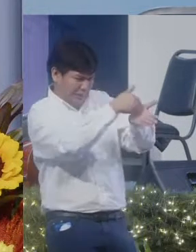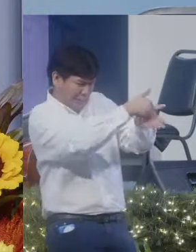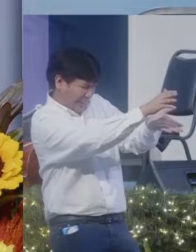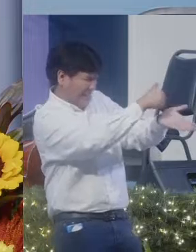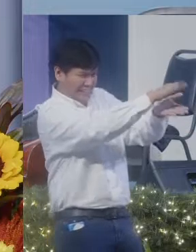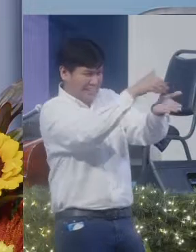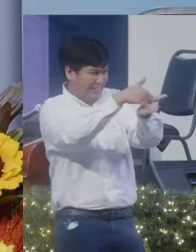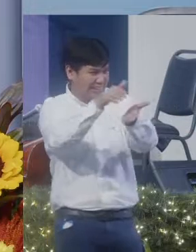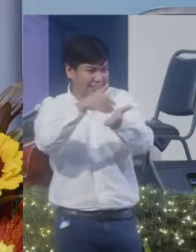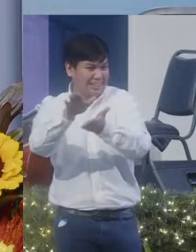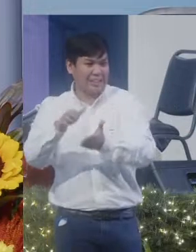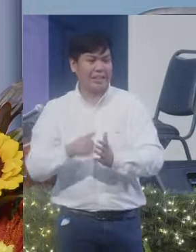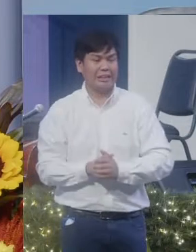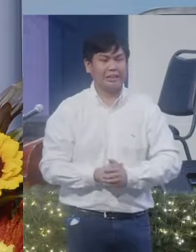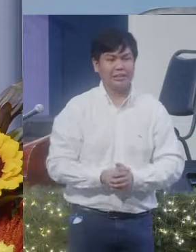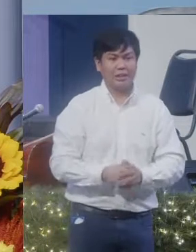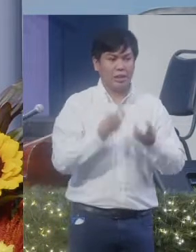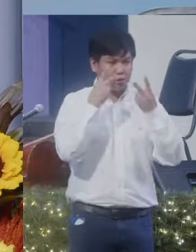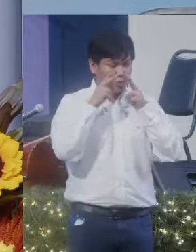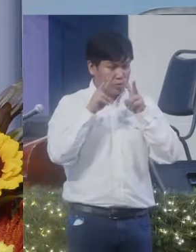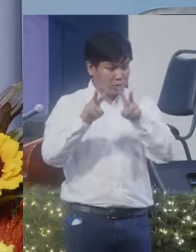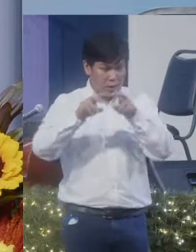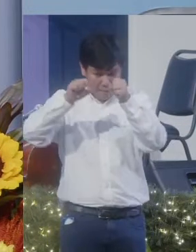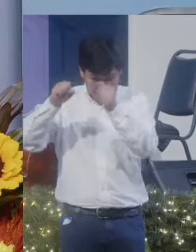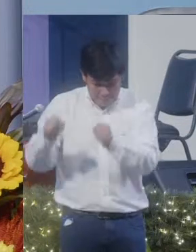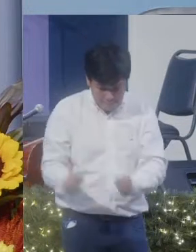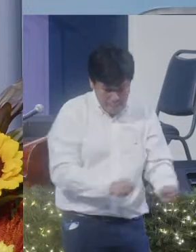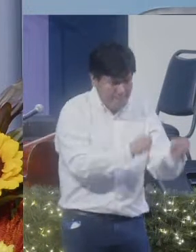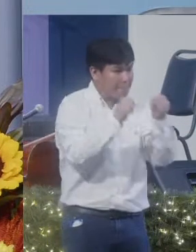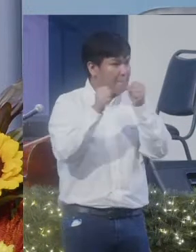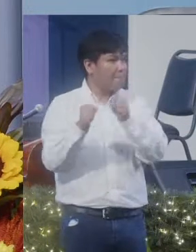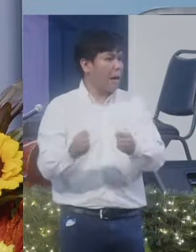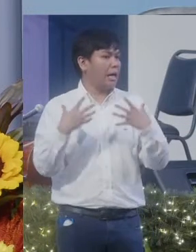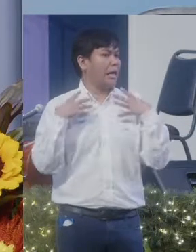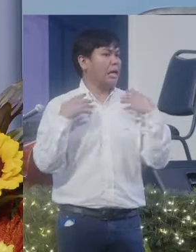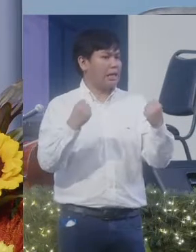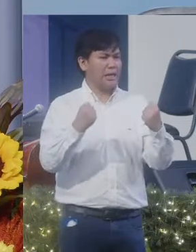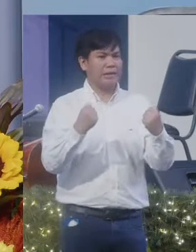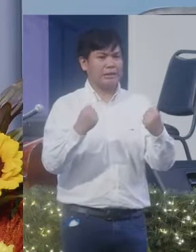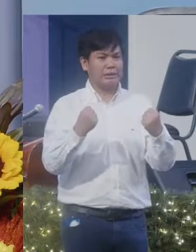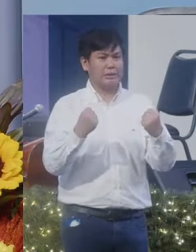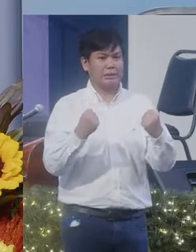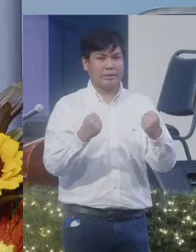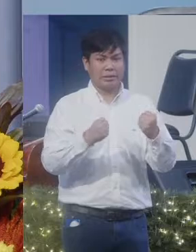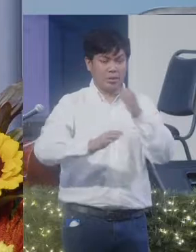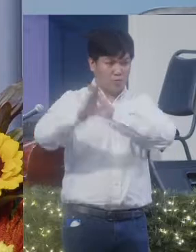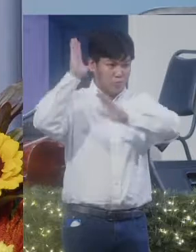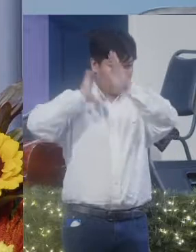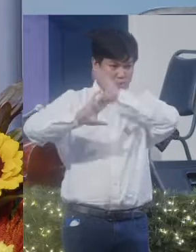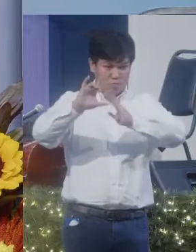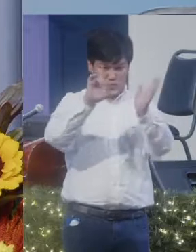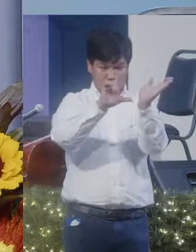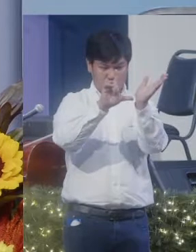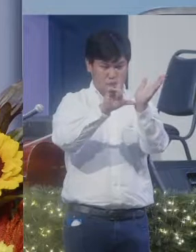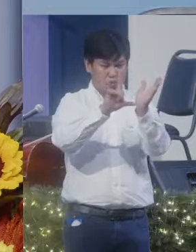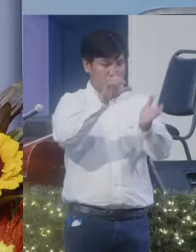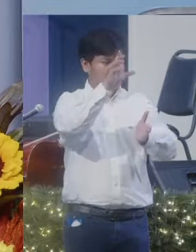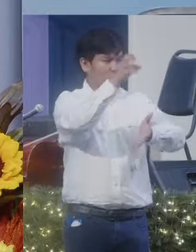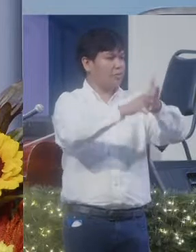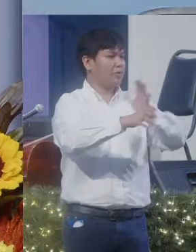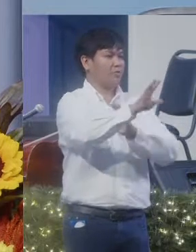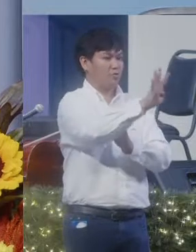Makikita rin ito sa kanyang makapangyarihang pagpapagaling. Nung last time tayo nasa Luke